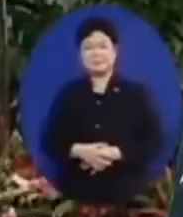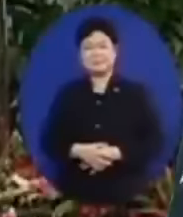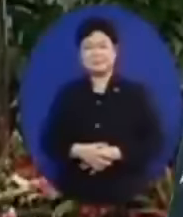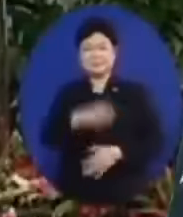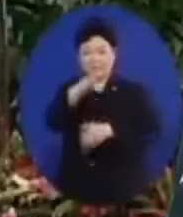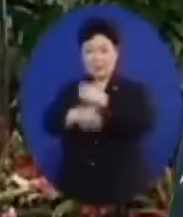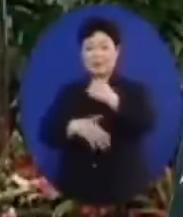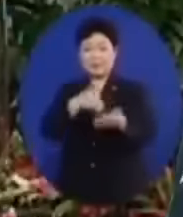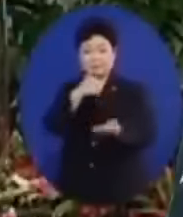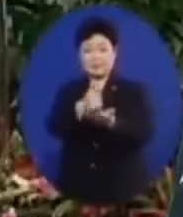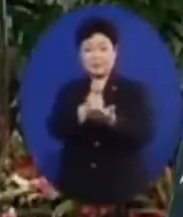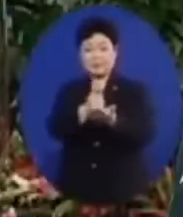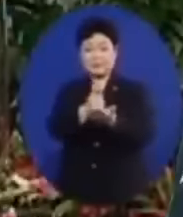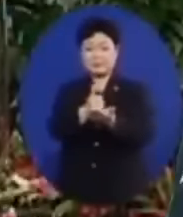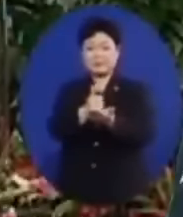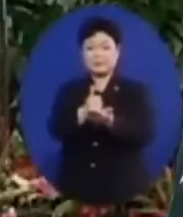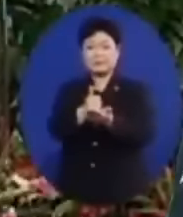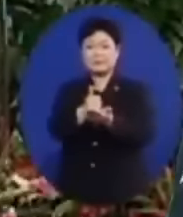하나님은